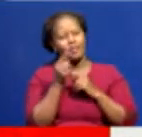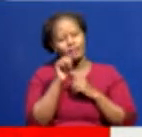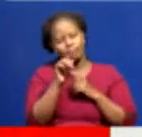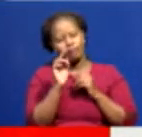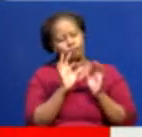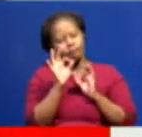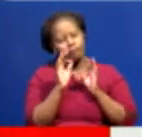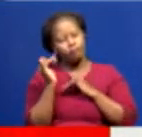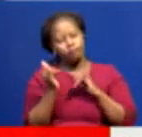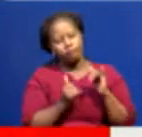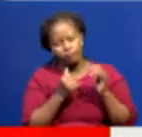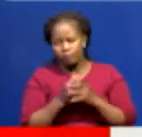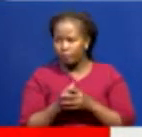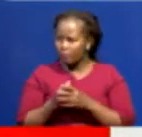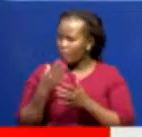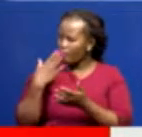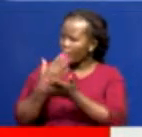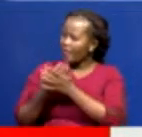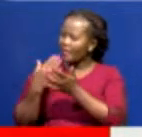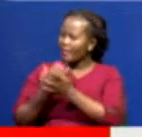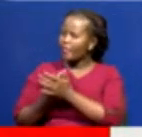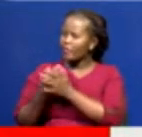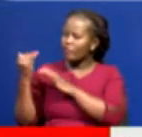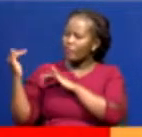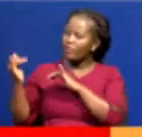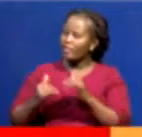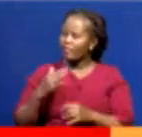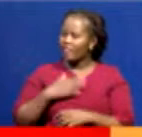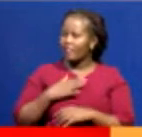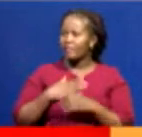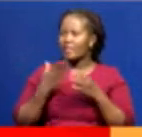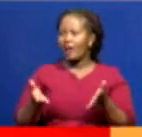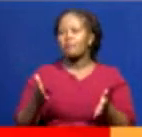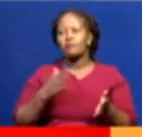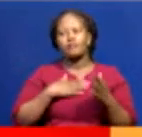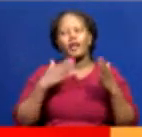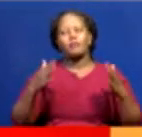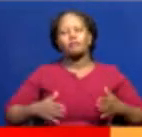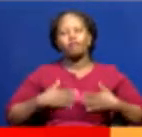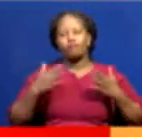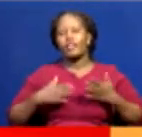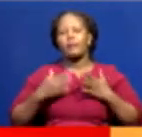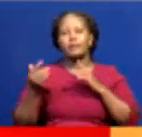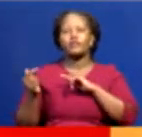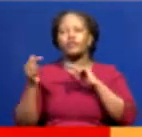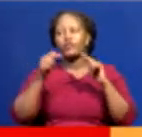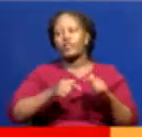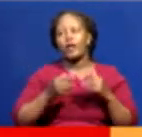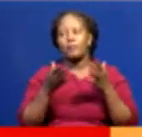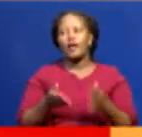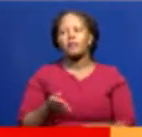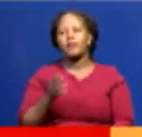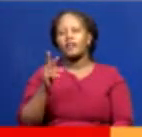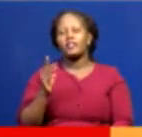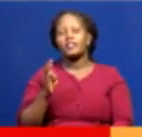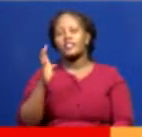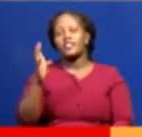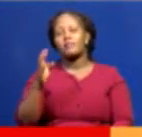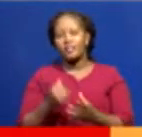kwanza. Asante sana kwa kunikaribisha katika studio. Nimefurahi sana kufika leo hapa KBC. Kwanza